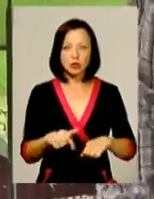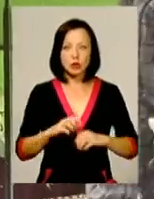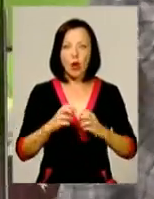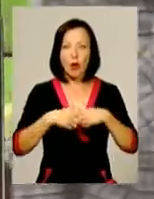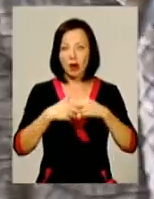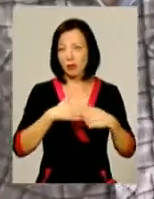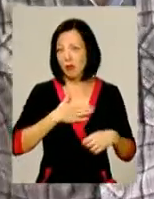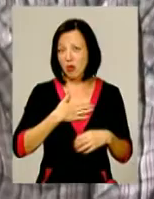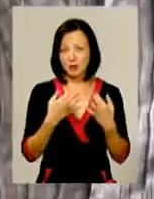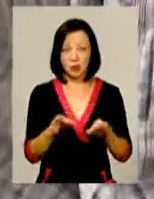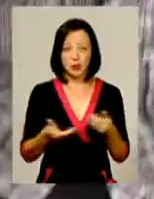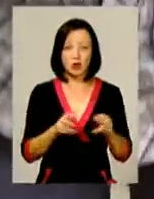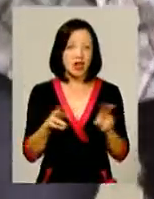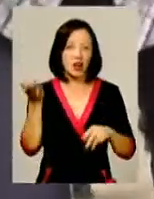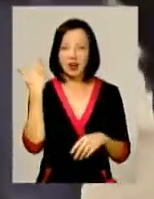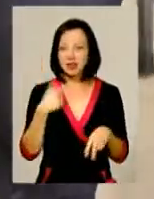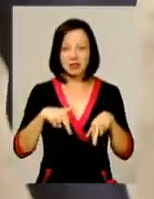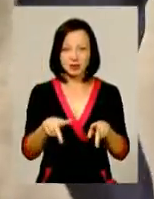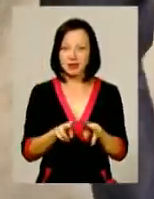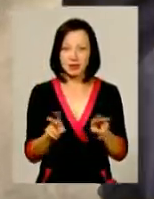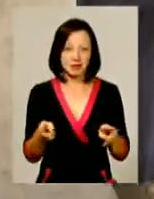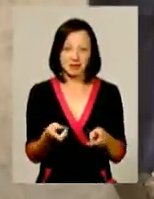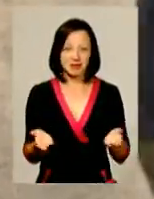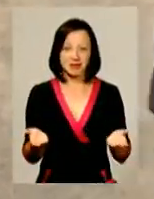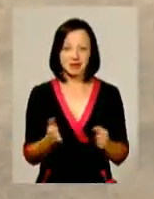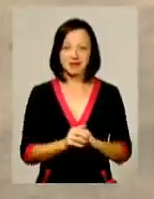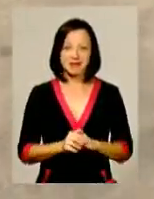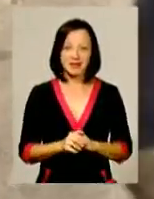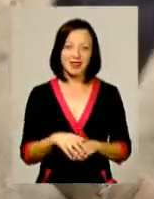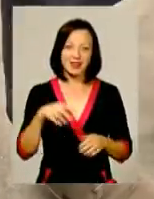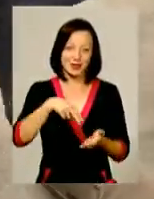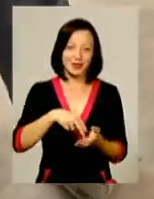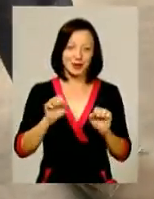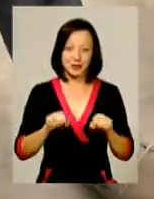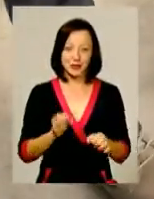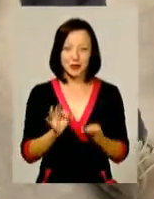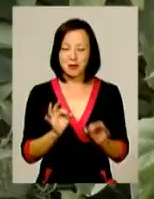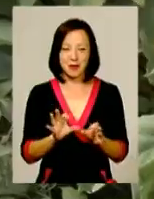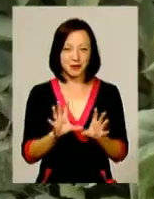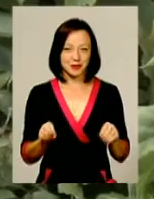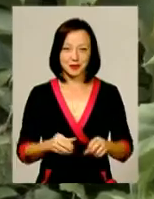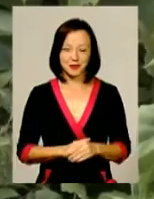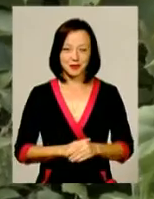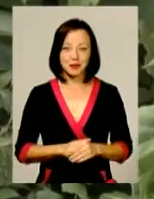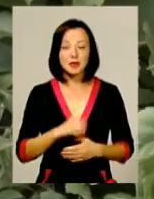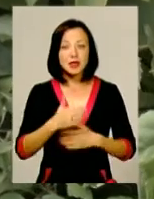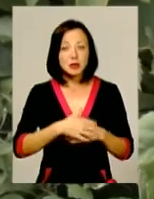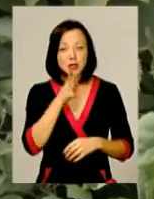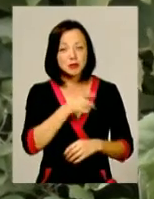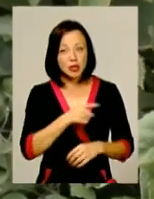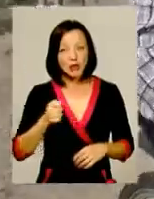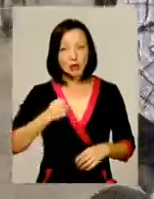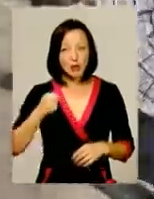моє, все свободно собі йду. Просто як раніше ходити, так і йду собі, так. Да. Собі на нозі можу поставити собі, ну так, нормально, все. Та найближчим часом